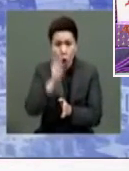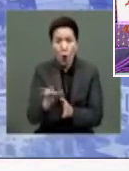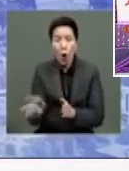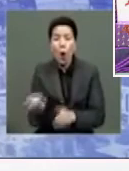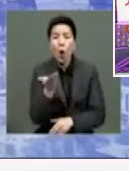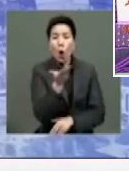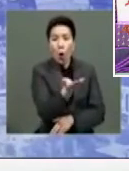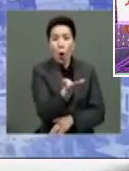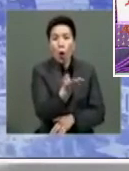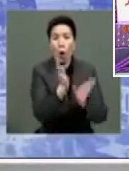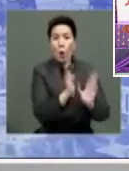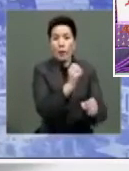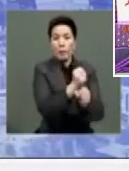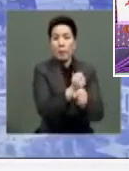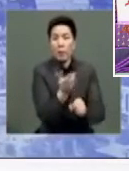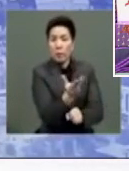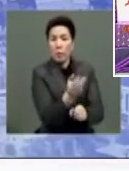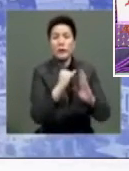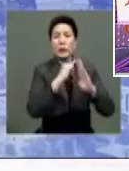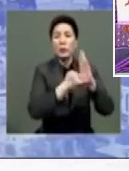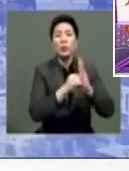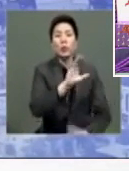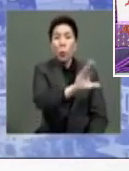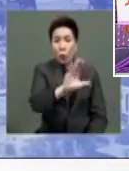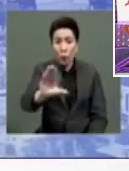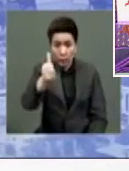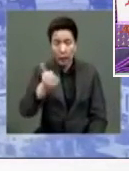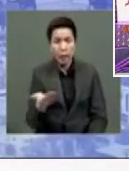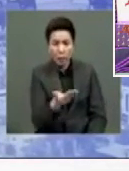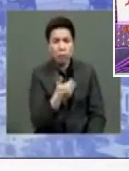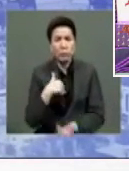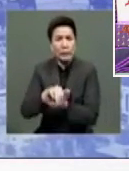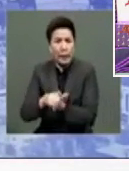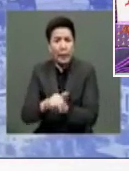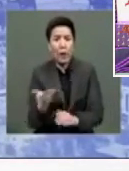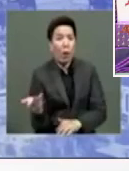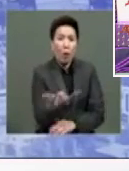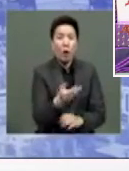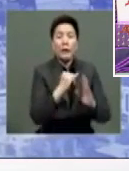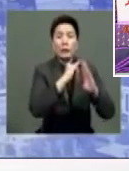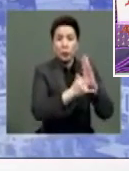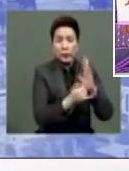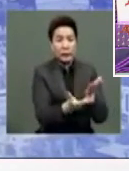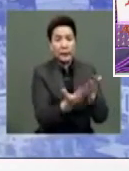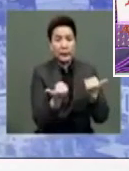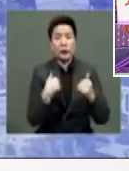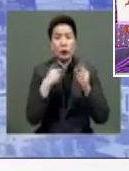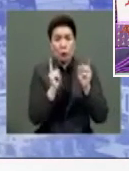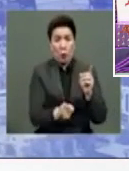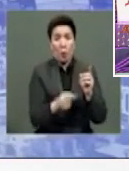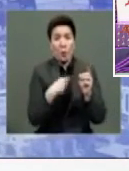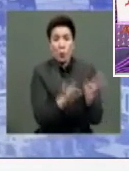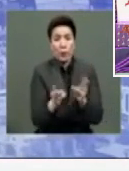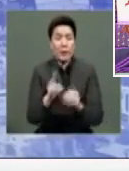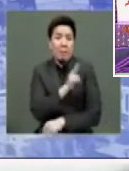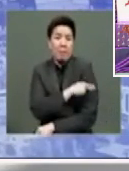เวลาก็จะทำอย่างเต็มที่แล้วก็ข้อสุดท้ายเรื่องของการให้คณะกรรมการเฉพาะกิจพิจารณาผ่อนคลายข้อบังคับการ